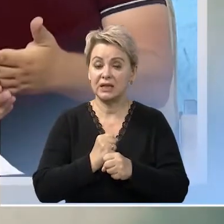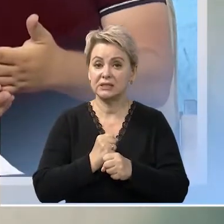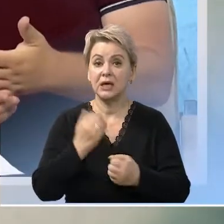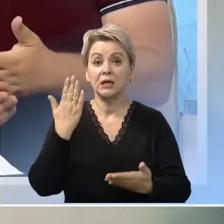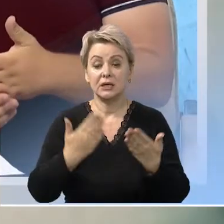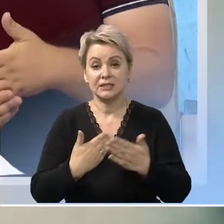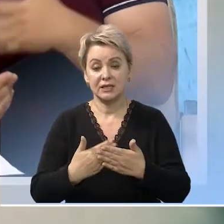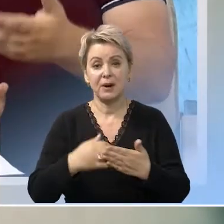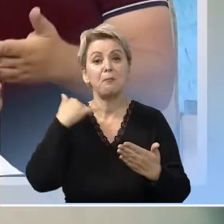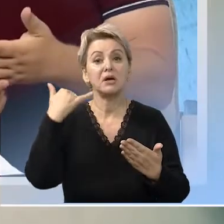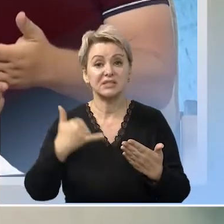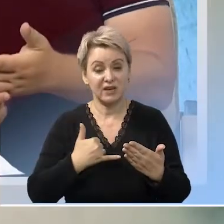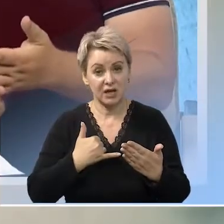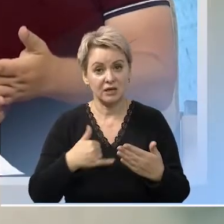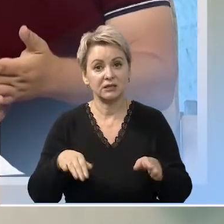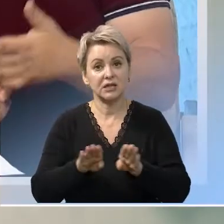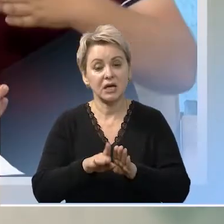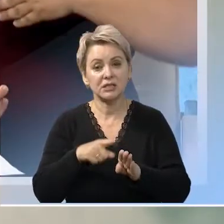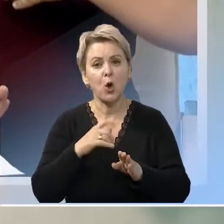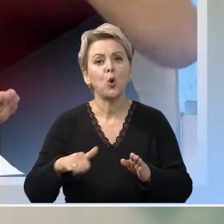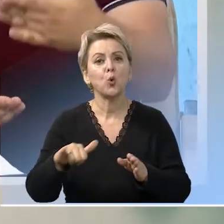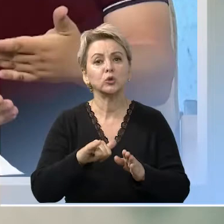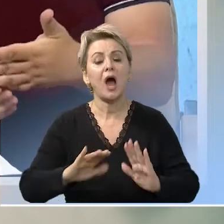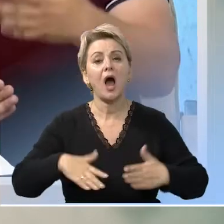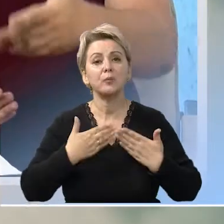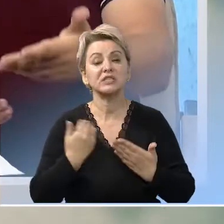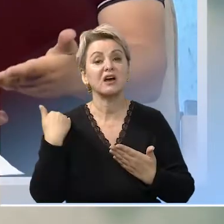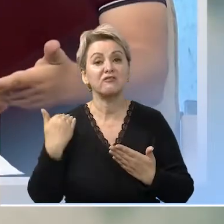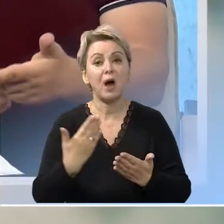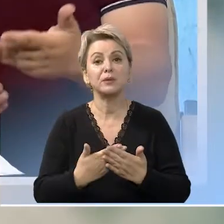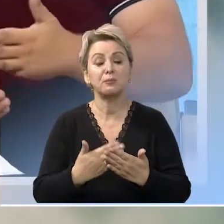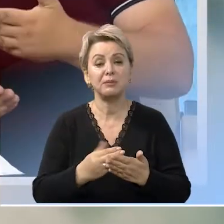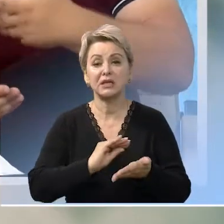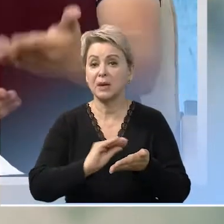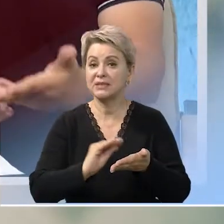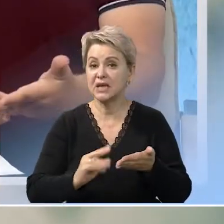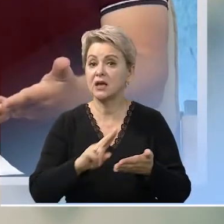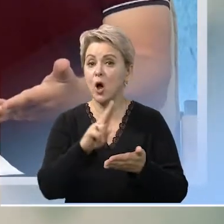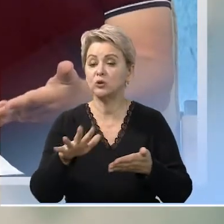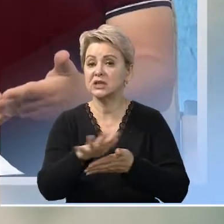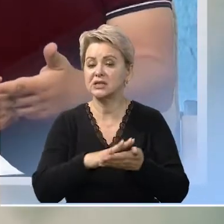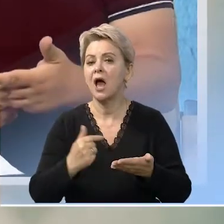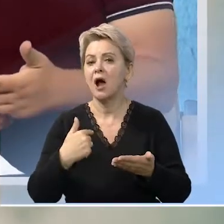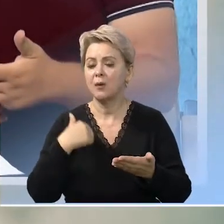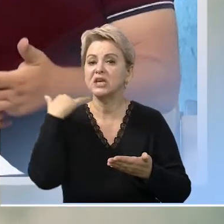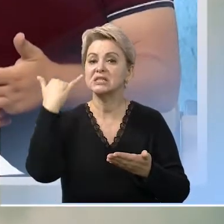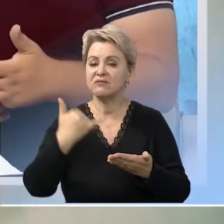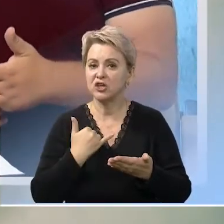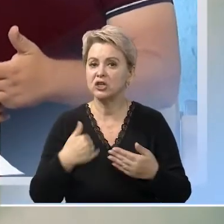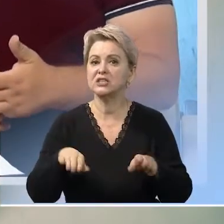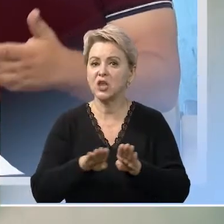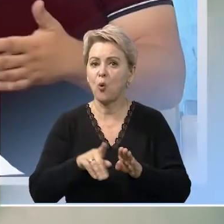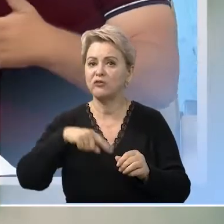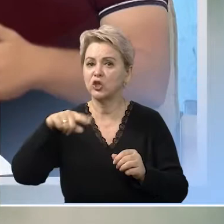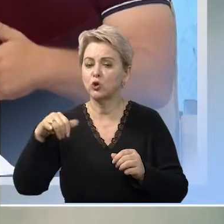То есть, если вот, допустим, позвонили, набрали, да, так скажем, куда-то можно обратиться? К вам, к примеру, да, то есть написать какое-то заявление, что вот ко мне